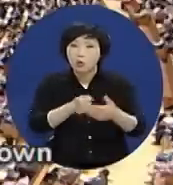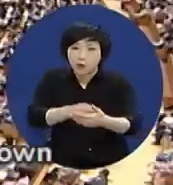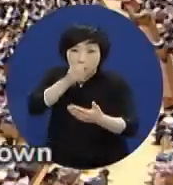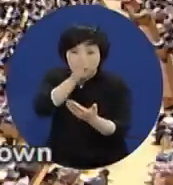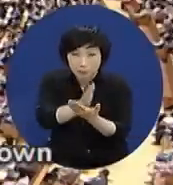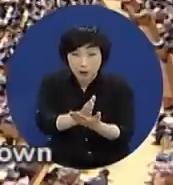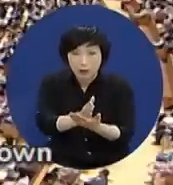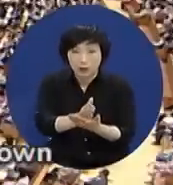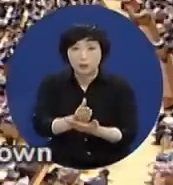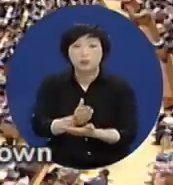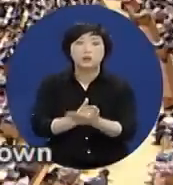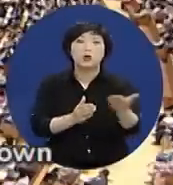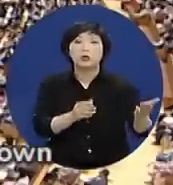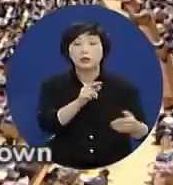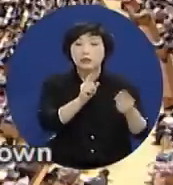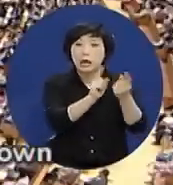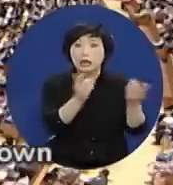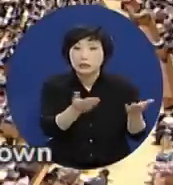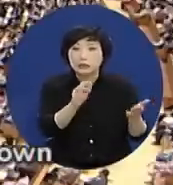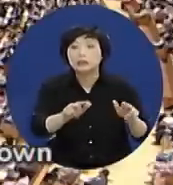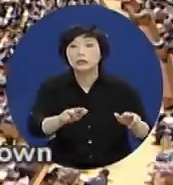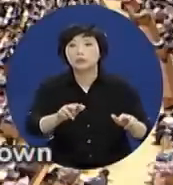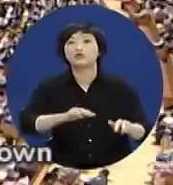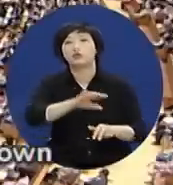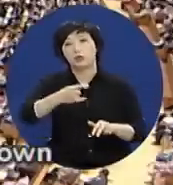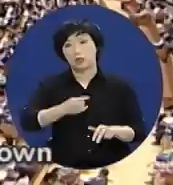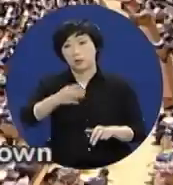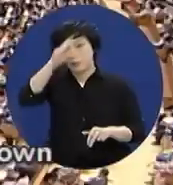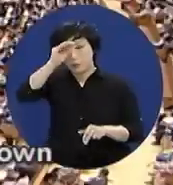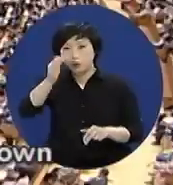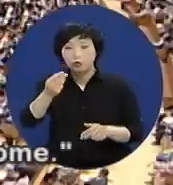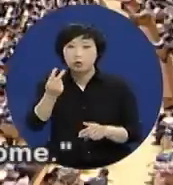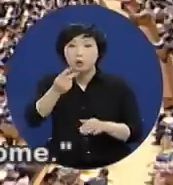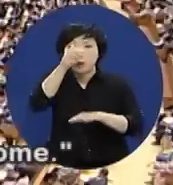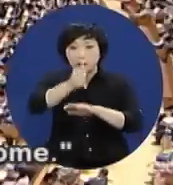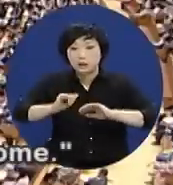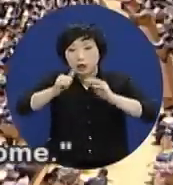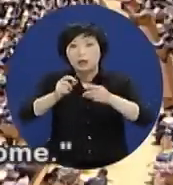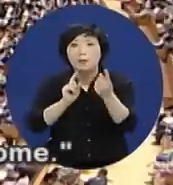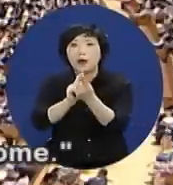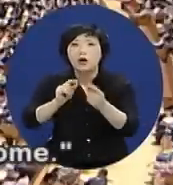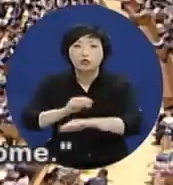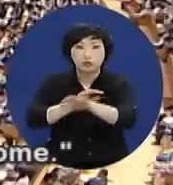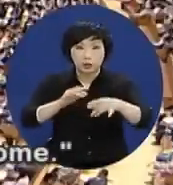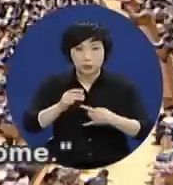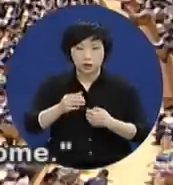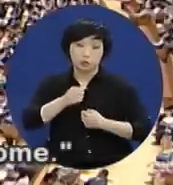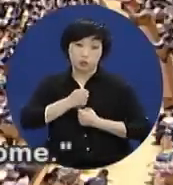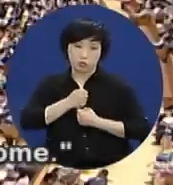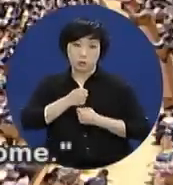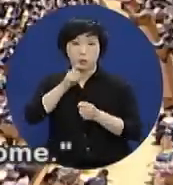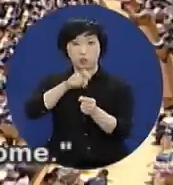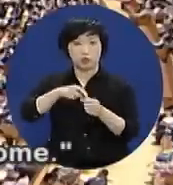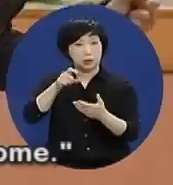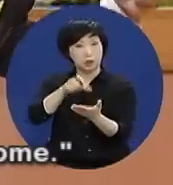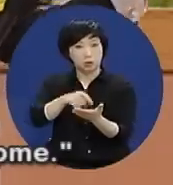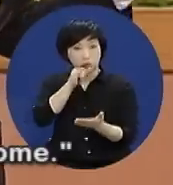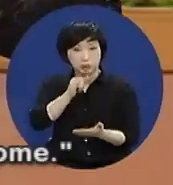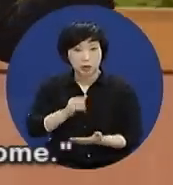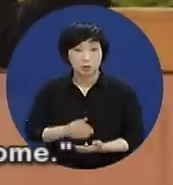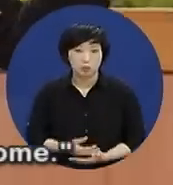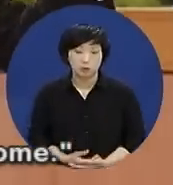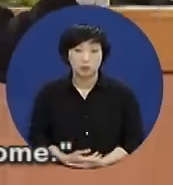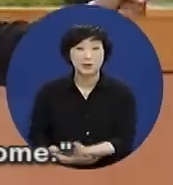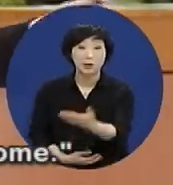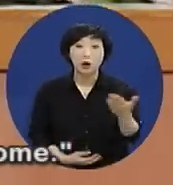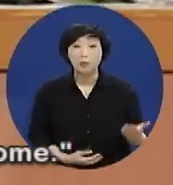また彼らの中のある人たが渋いたのに習ってやいてはいけません彼らは滅ぼすものに滅ぼされましたこれらのこと